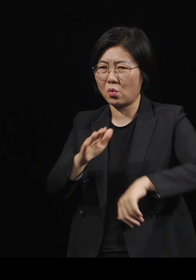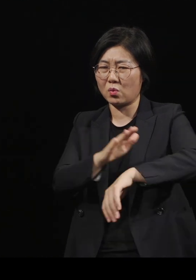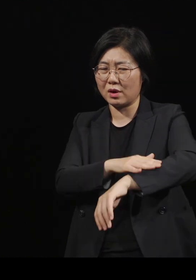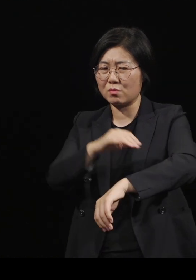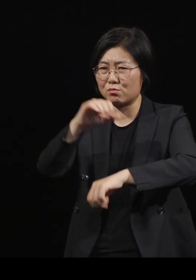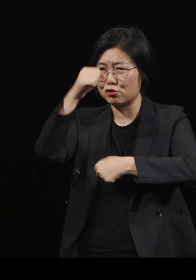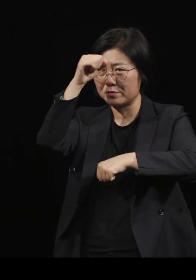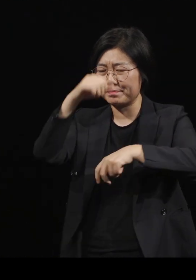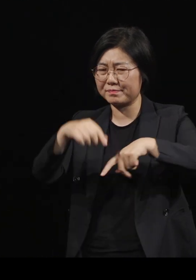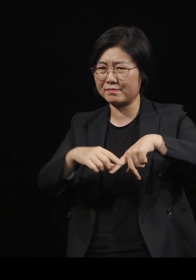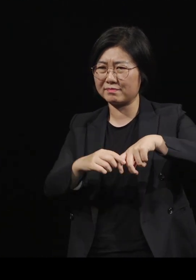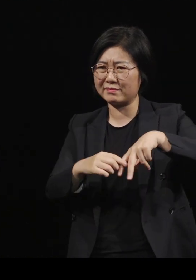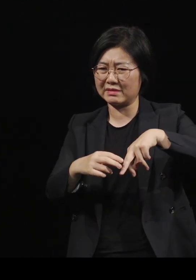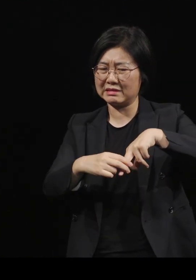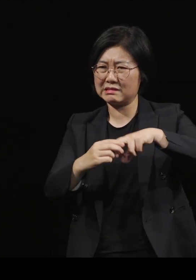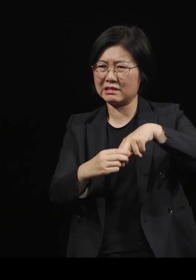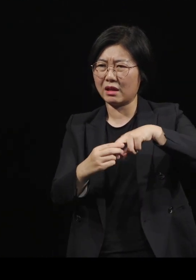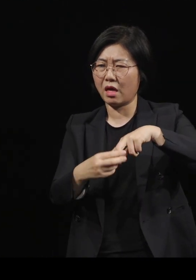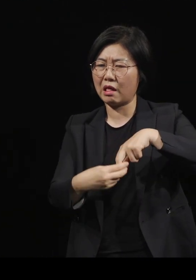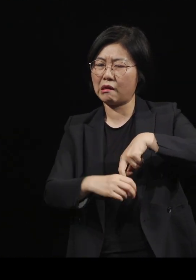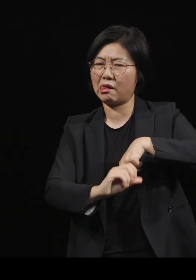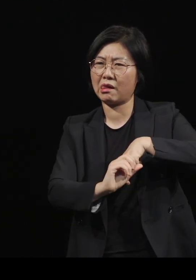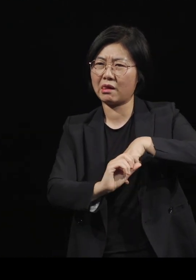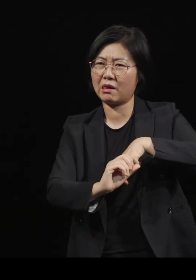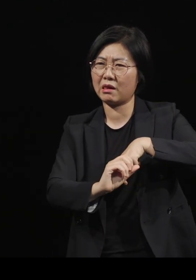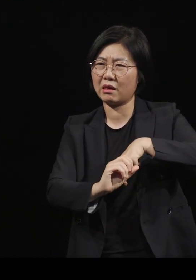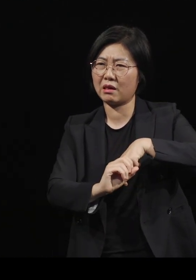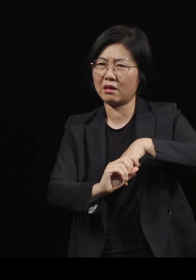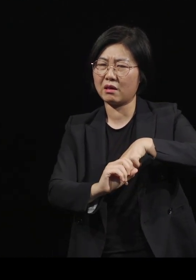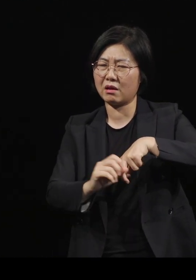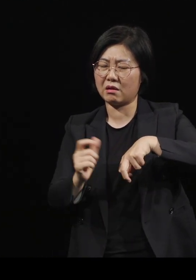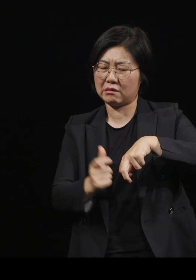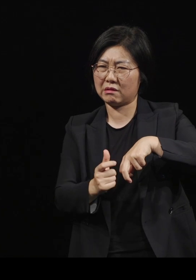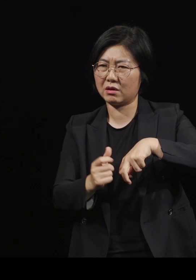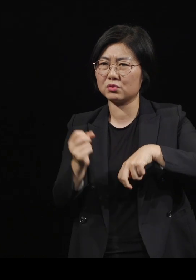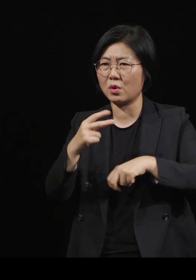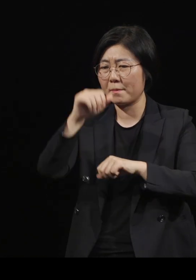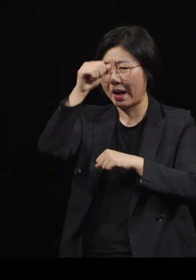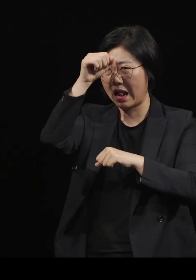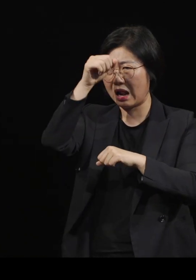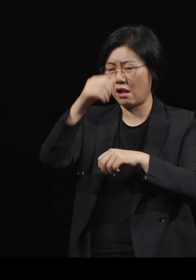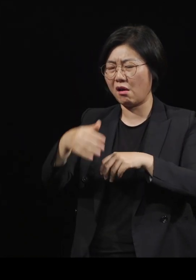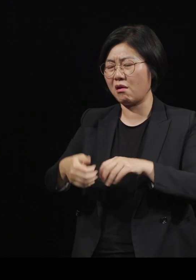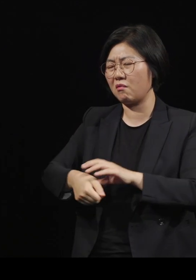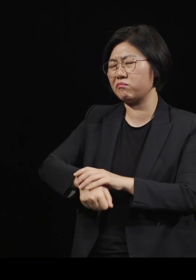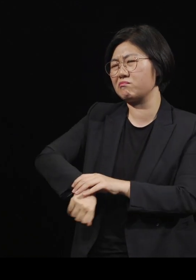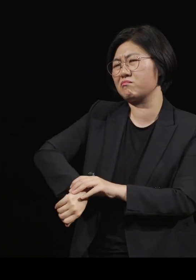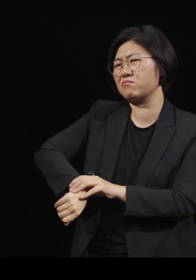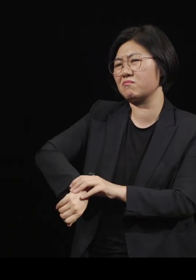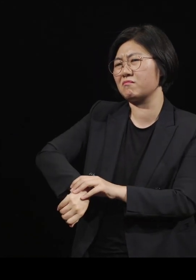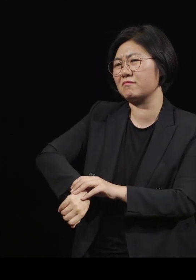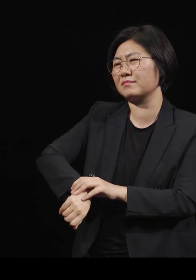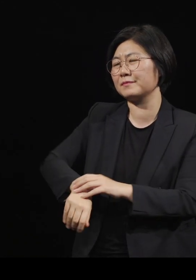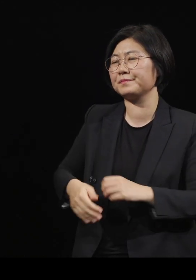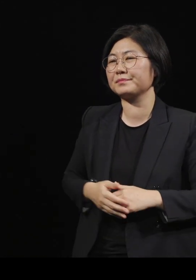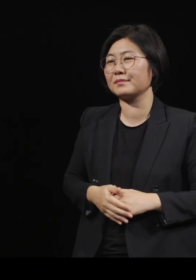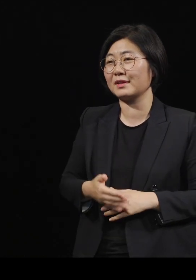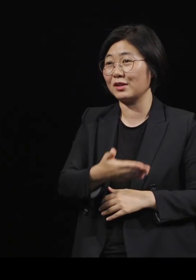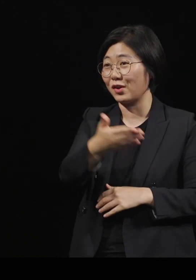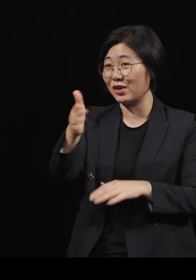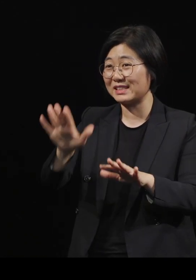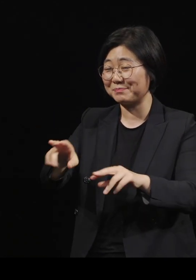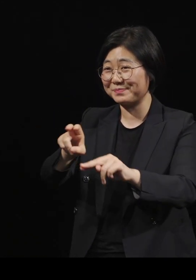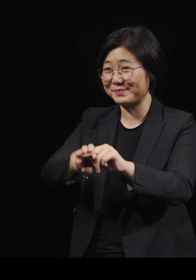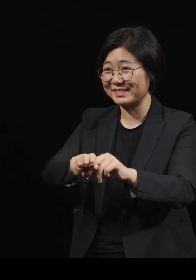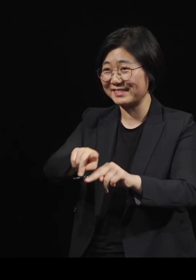무릎도 바깥으로 이렇게 꺾어진 채로 굳어져 있고 발목도 꺾여져 있어서 저는 여러분들처럼